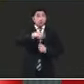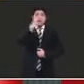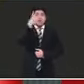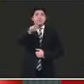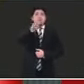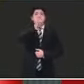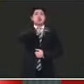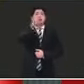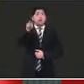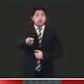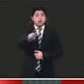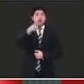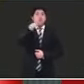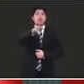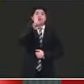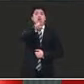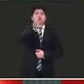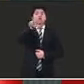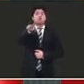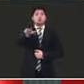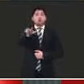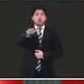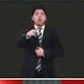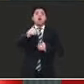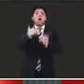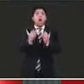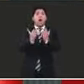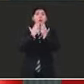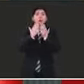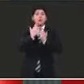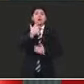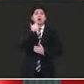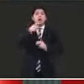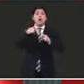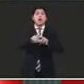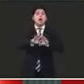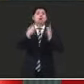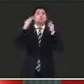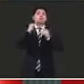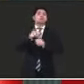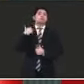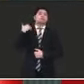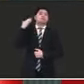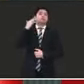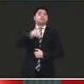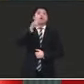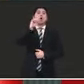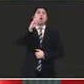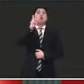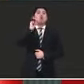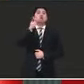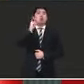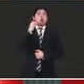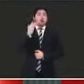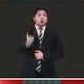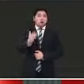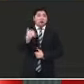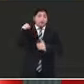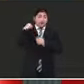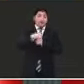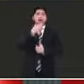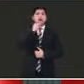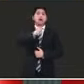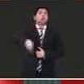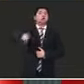2022 2023 akademik yıl açılış töreninde hocalarımızla ve yine